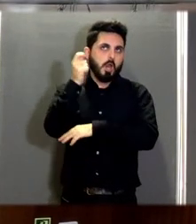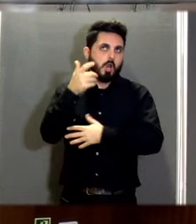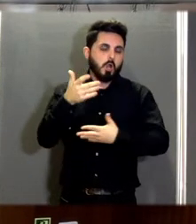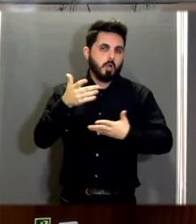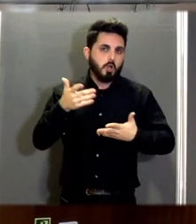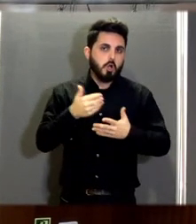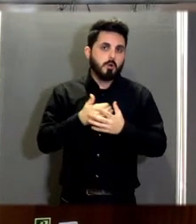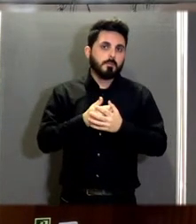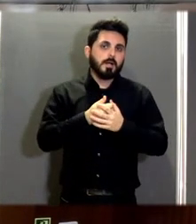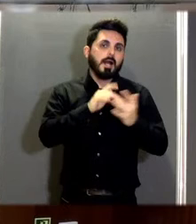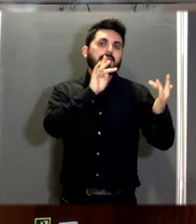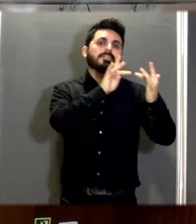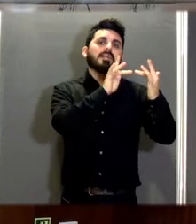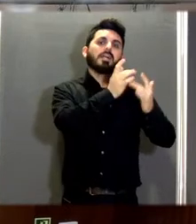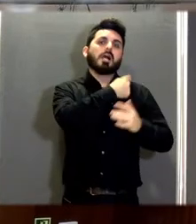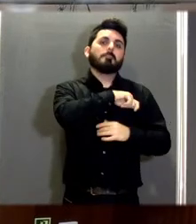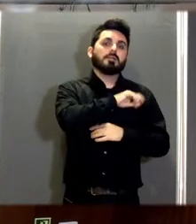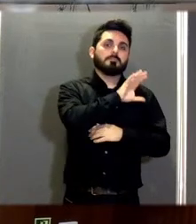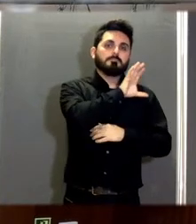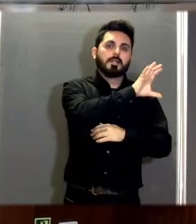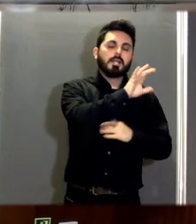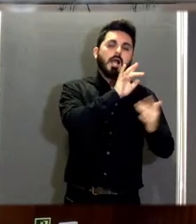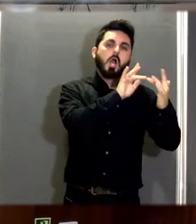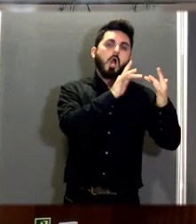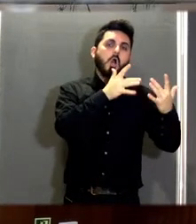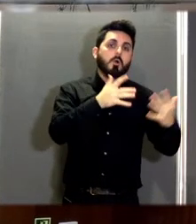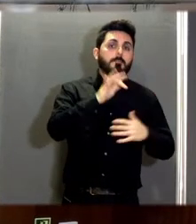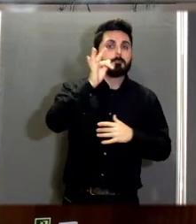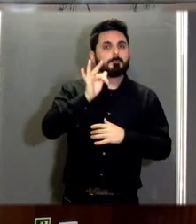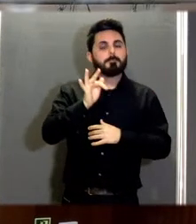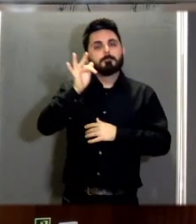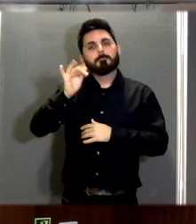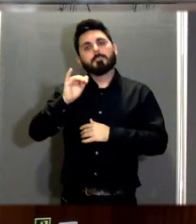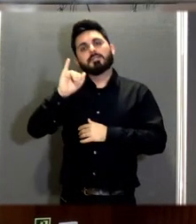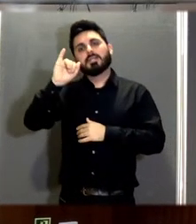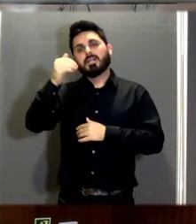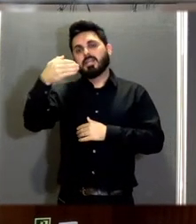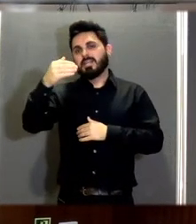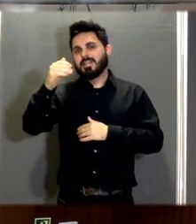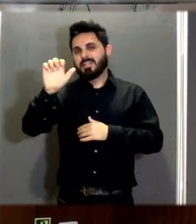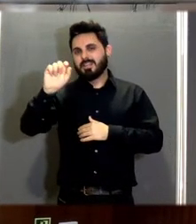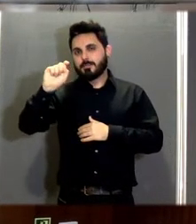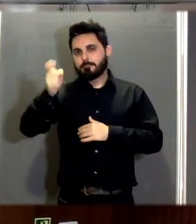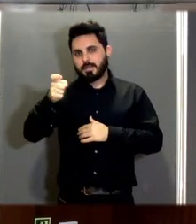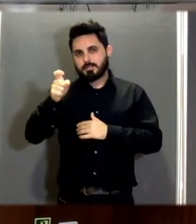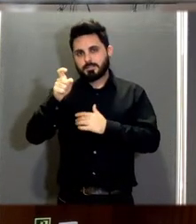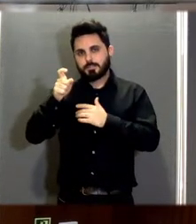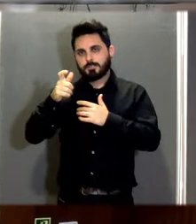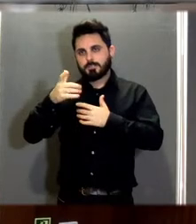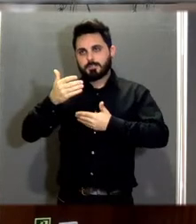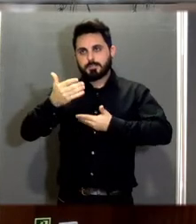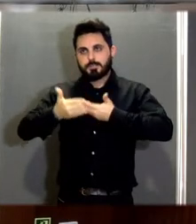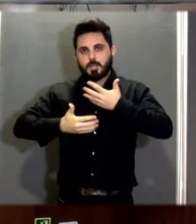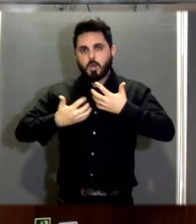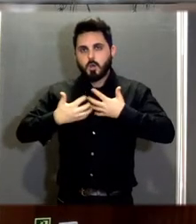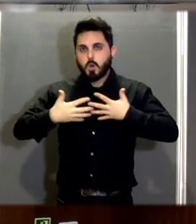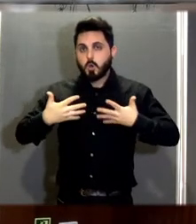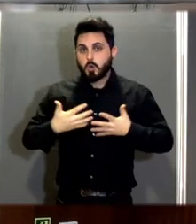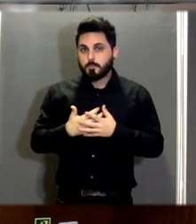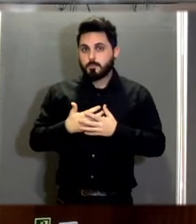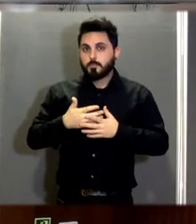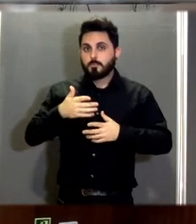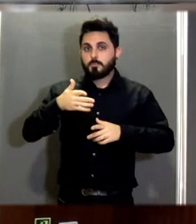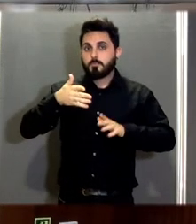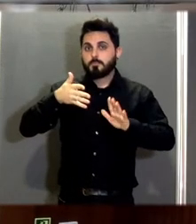Espanya i també a les companyies de l'IBEX en el moment del trencament si no es poguessin arribar a acords perquè